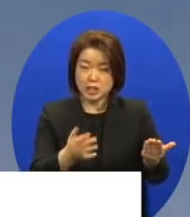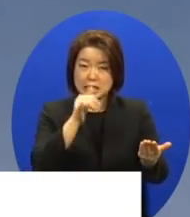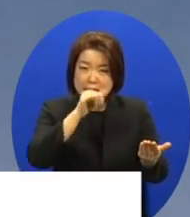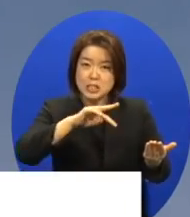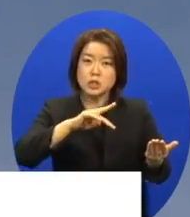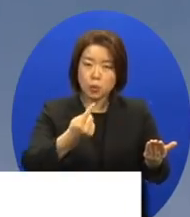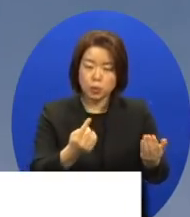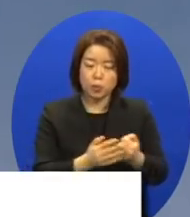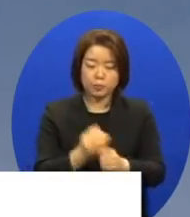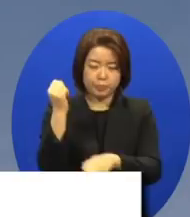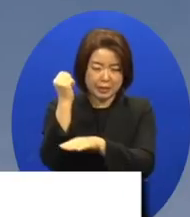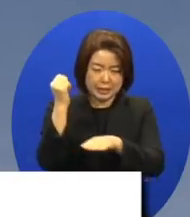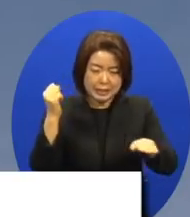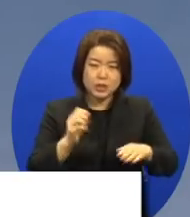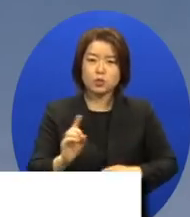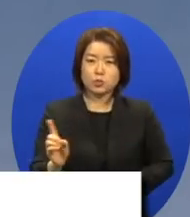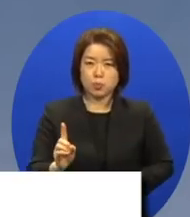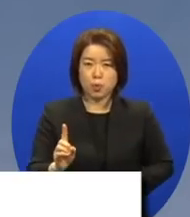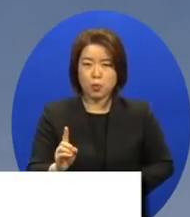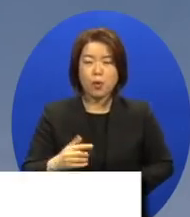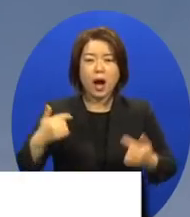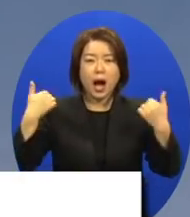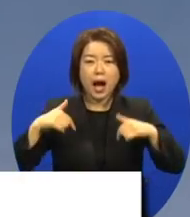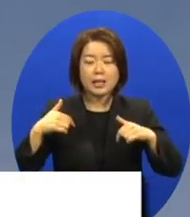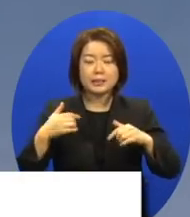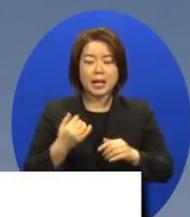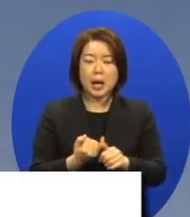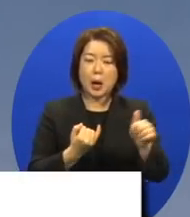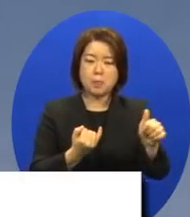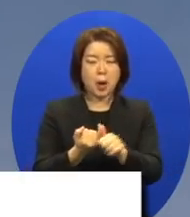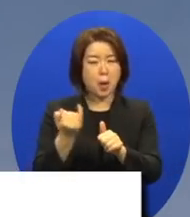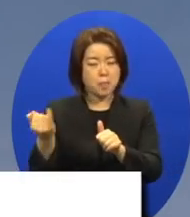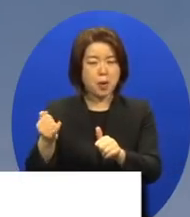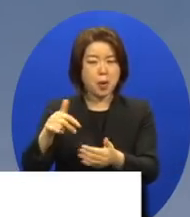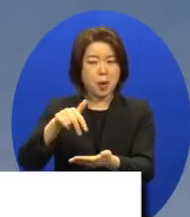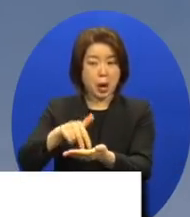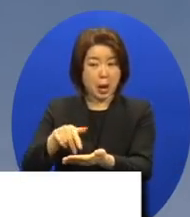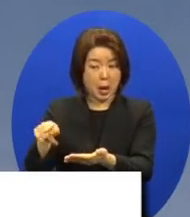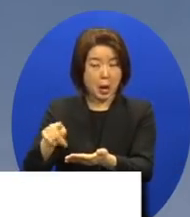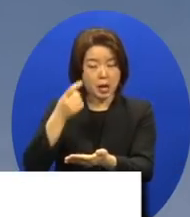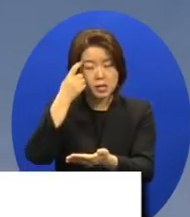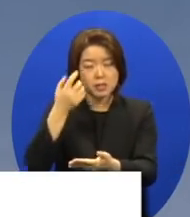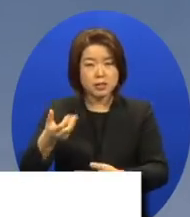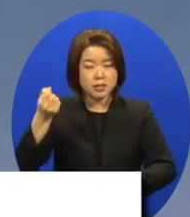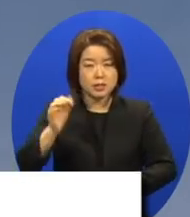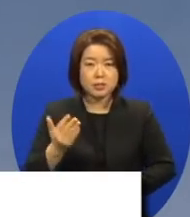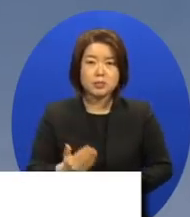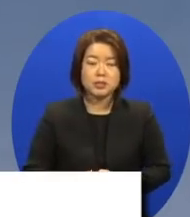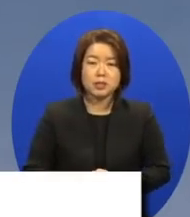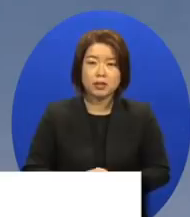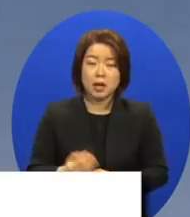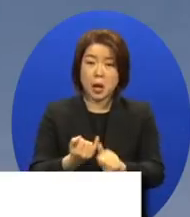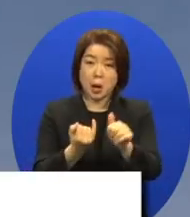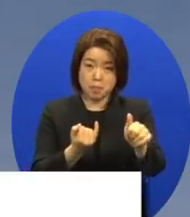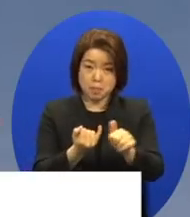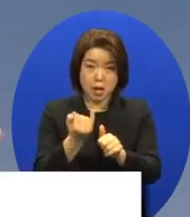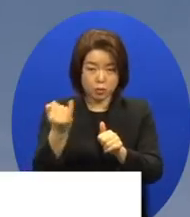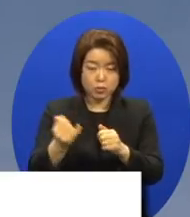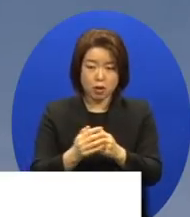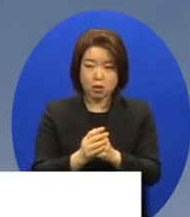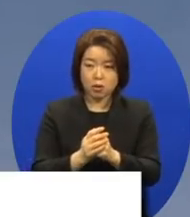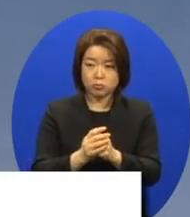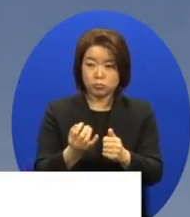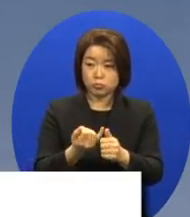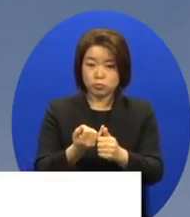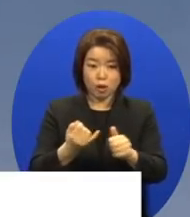기준은 언제나 배우자에게 있어야 한다는 겁니다 배우자가 헤어지기